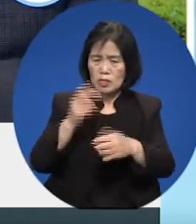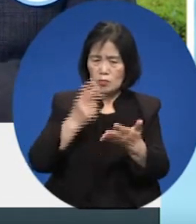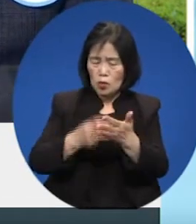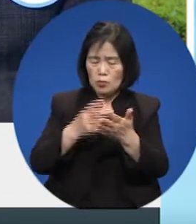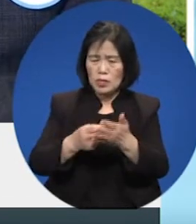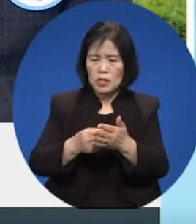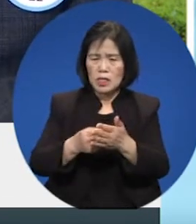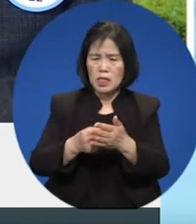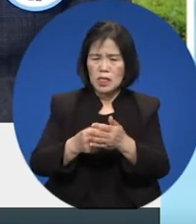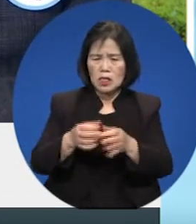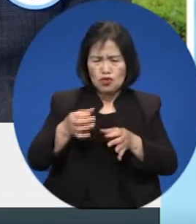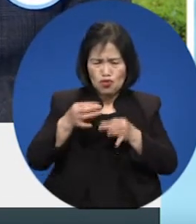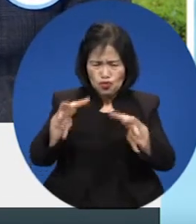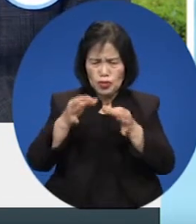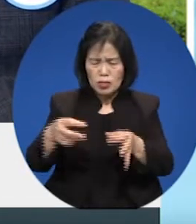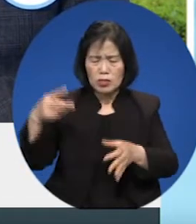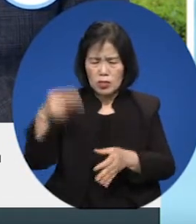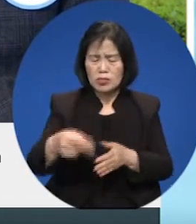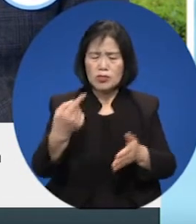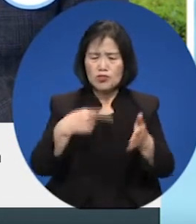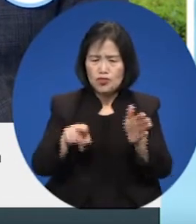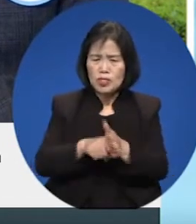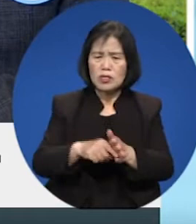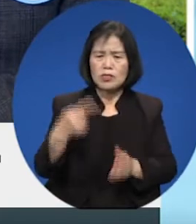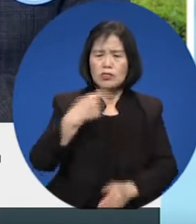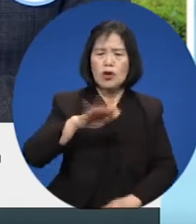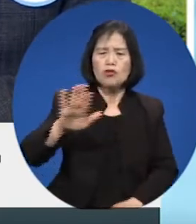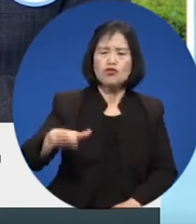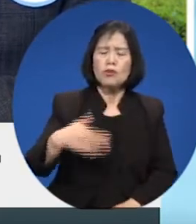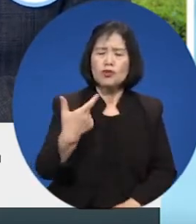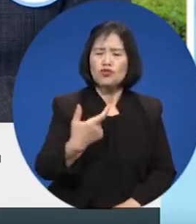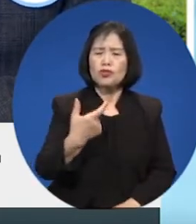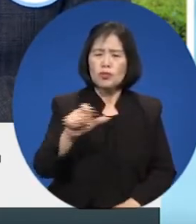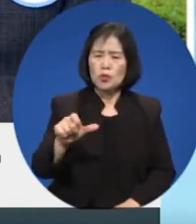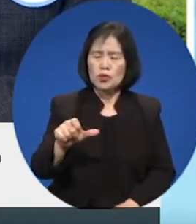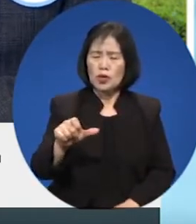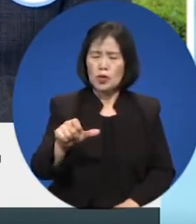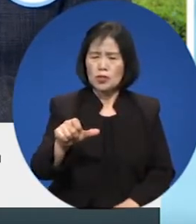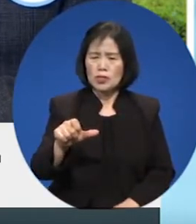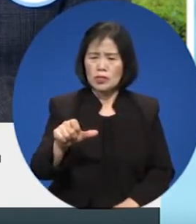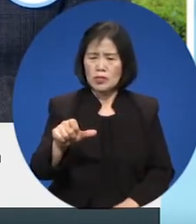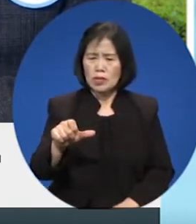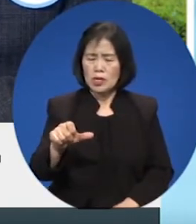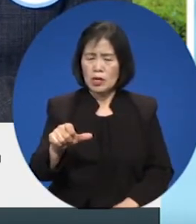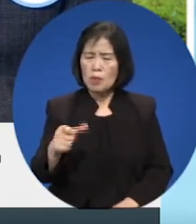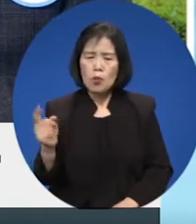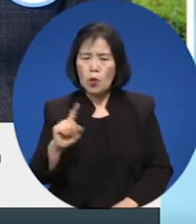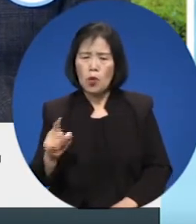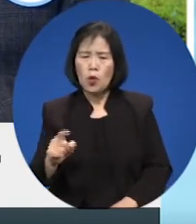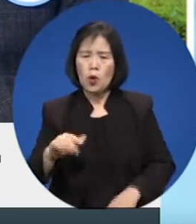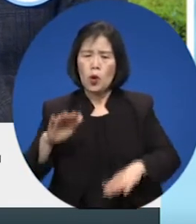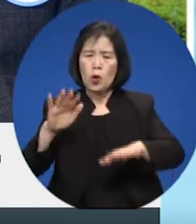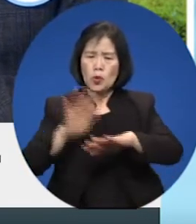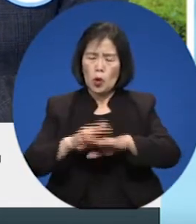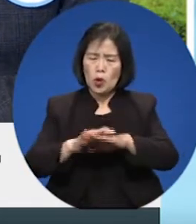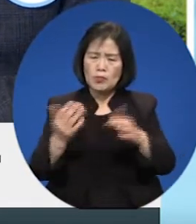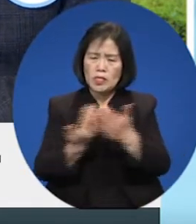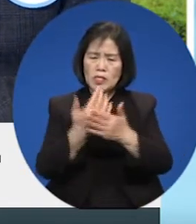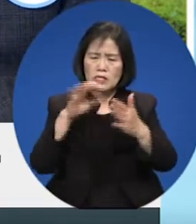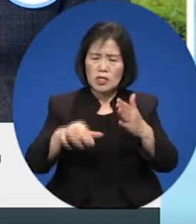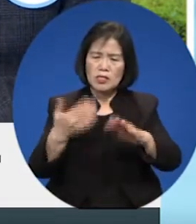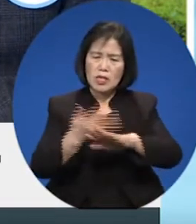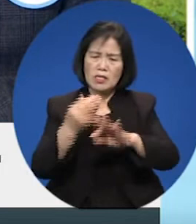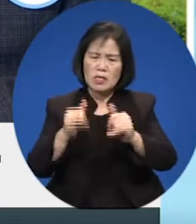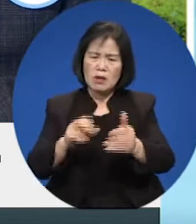것은 사실인데 1996년도 이렇게 나왔을때 넘어진 음 기억이라 그래서 절대로 다른 사람에게 팔 수 없는 부분들을